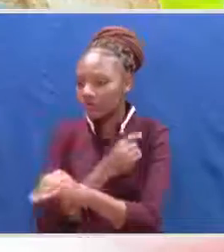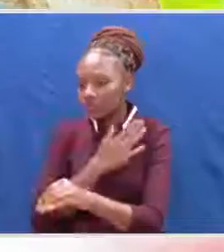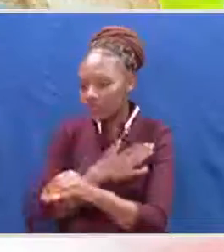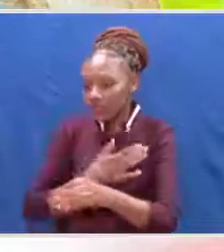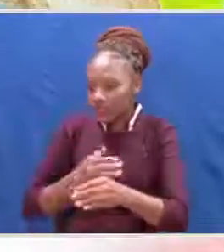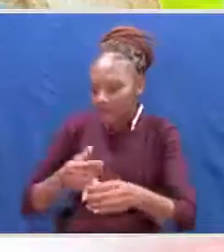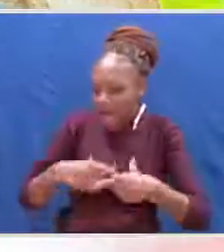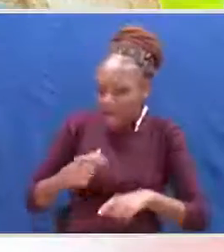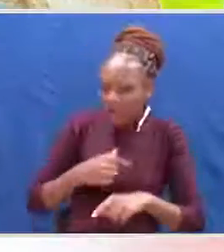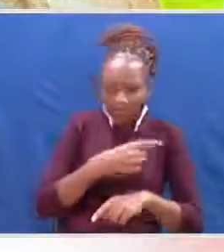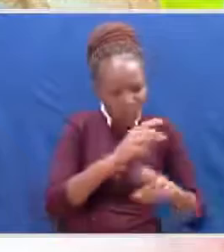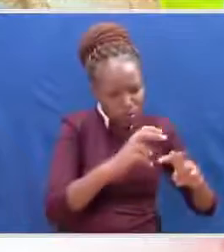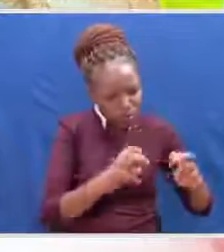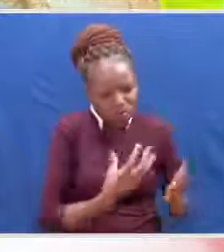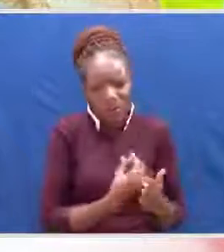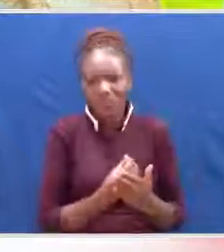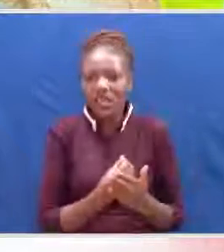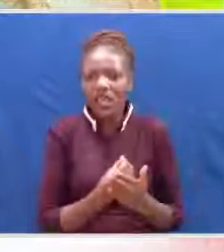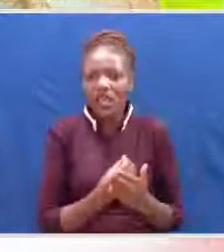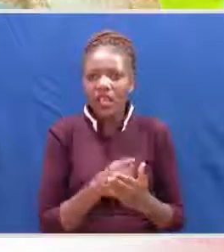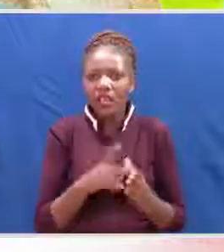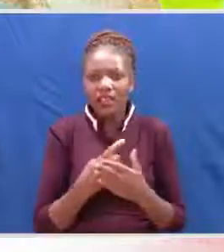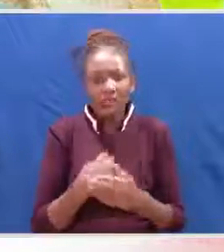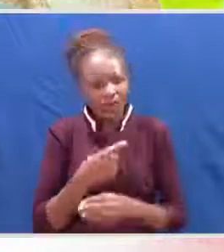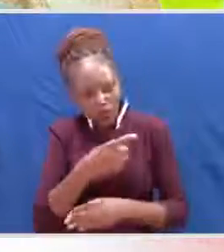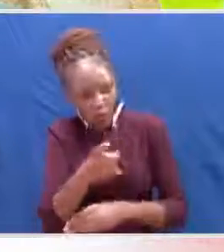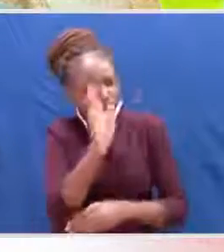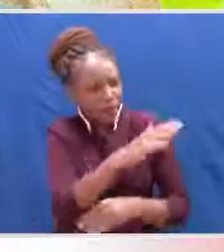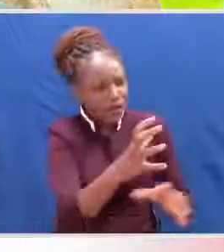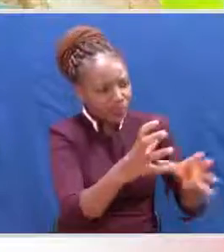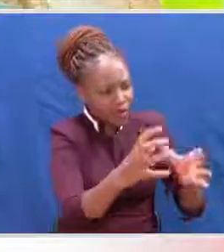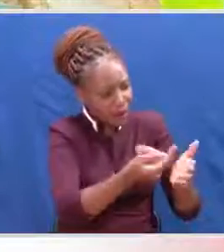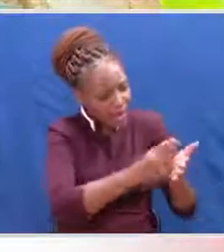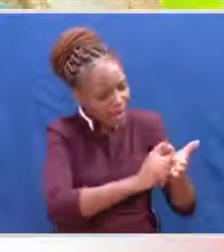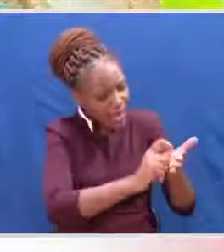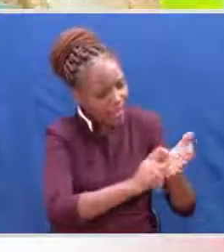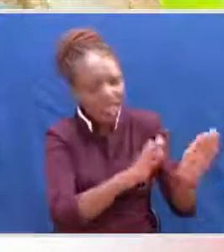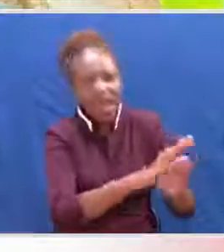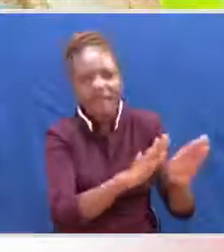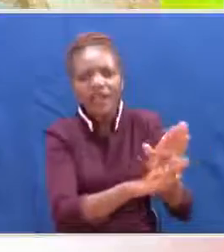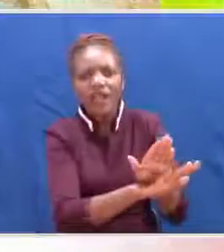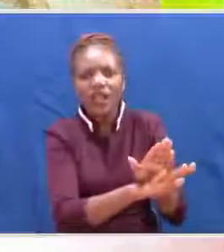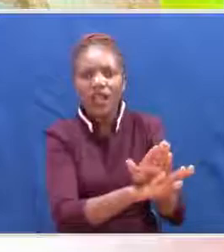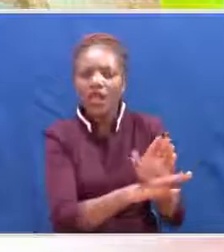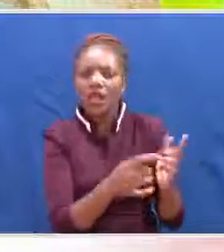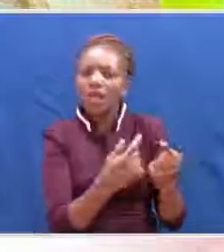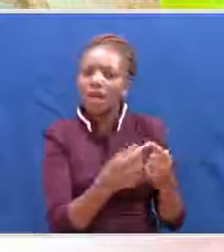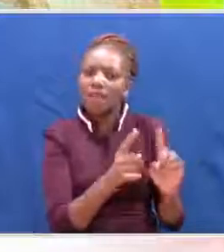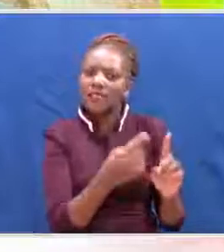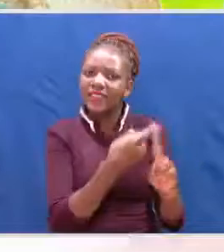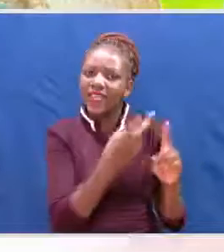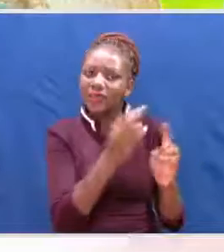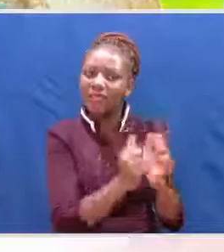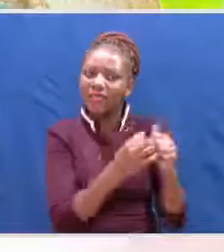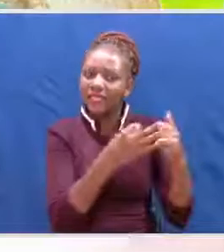kutafuta hii pesa. So bila niambia hivyo nikarudi kwa company nikasign kila kitu Sasa kitu fulani pia 2018